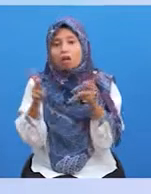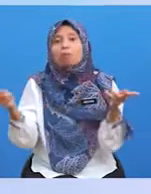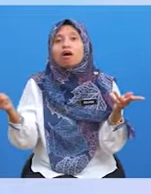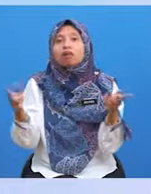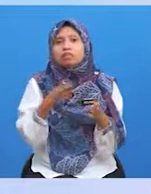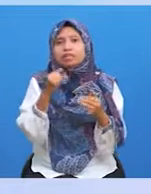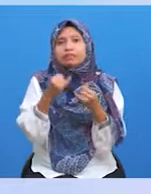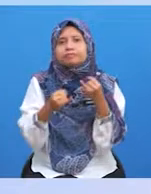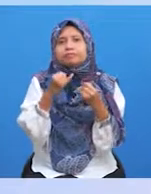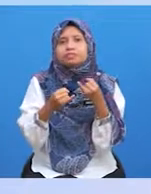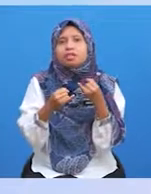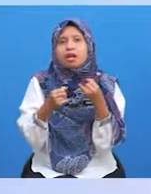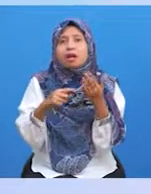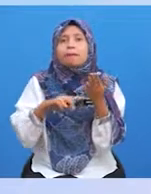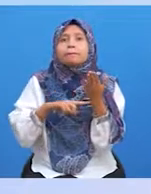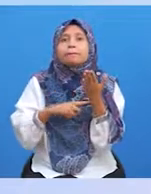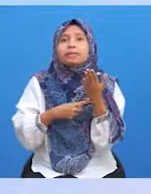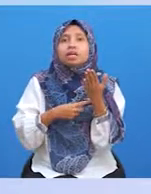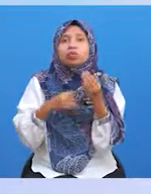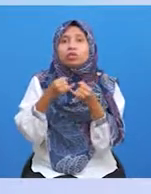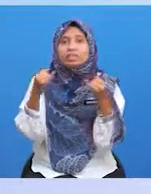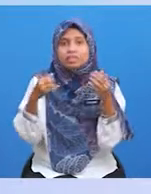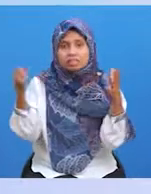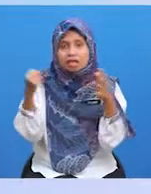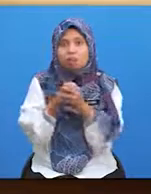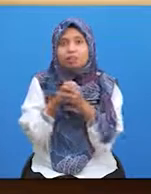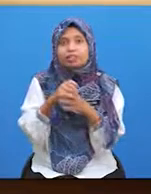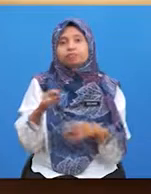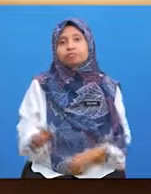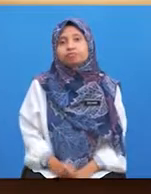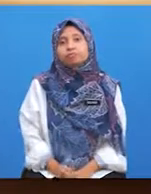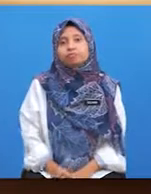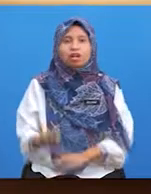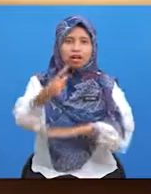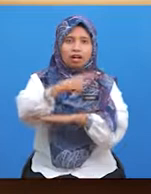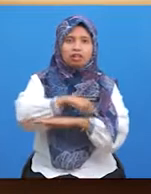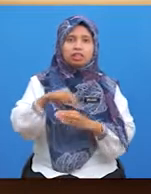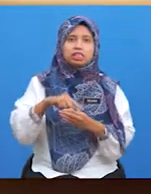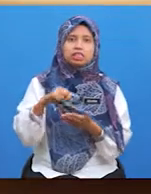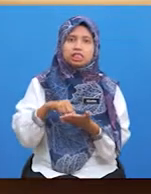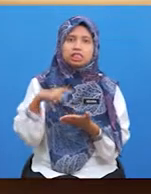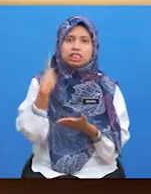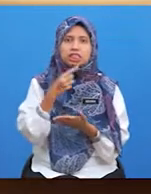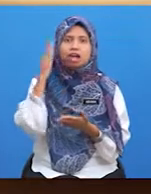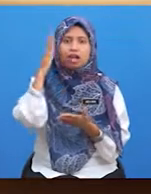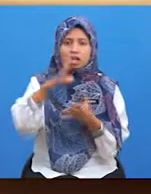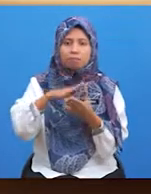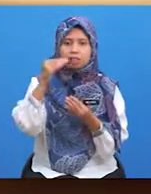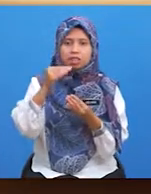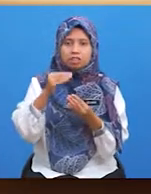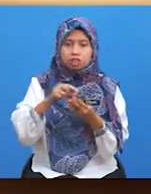yang terakhir, pendahuluan jenis gabungan. Hari ini kita akan belajar cara